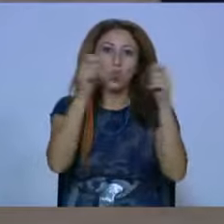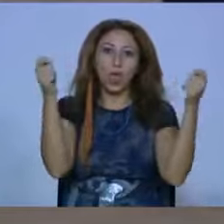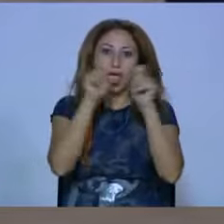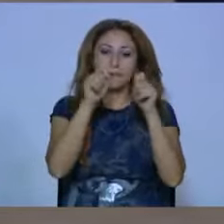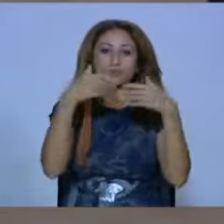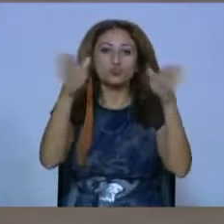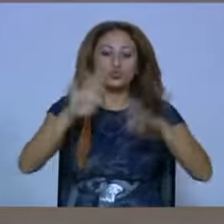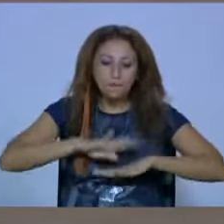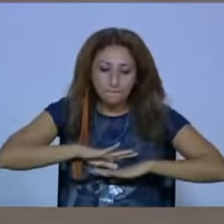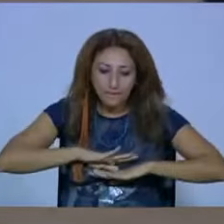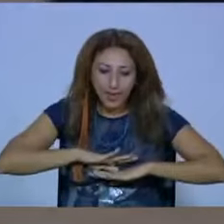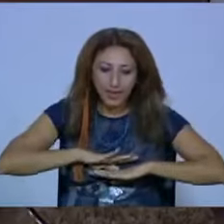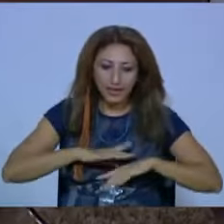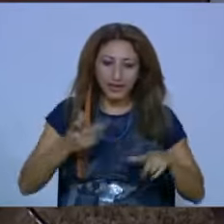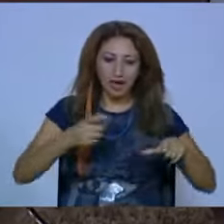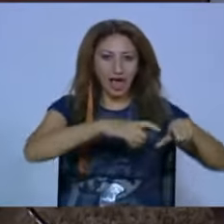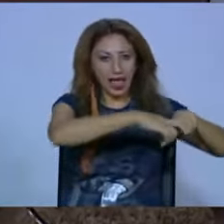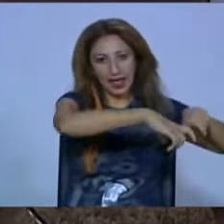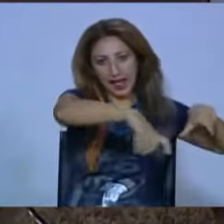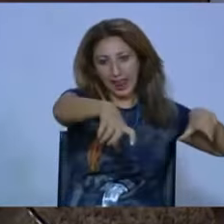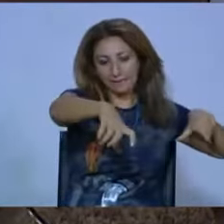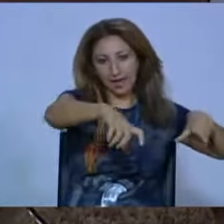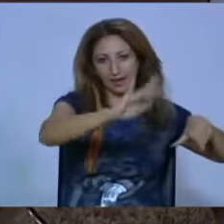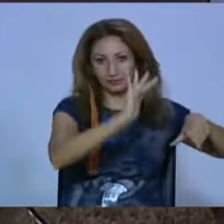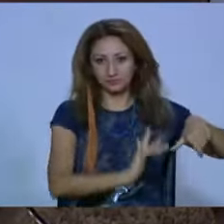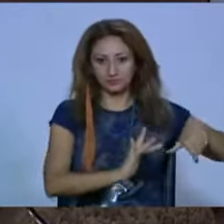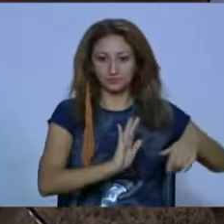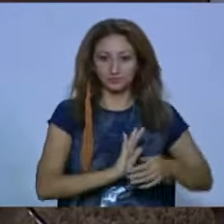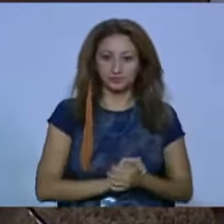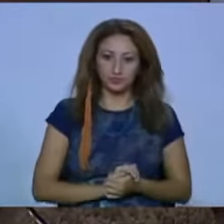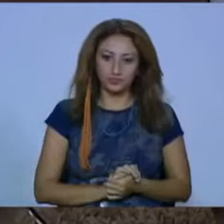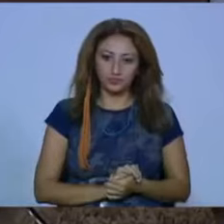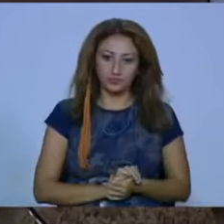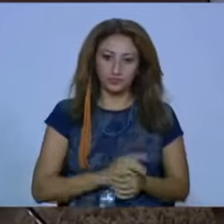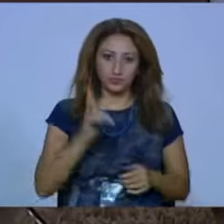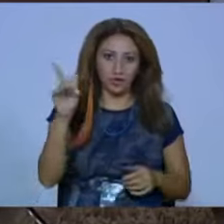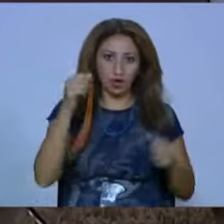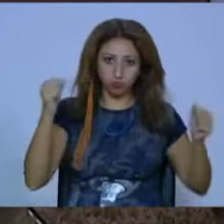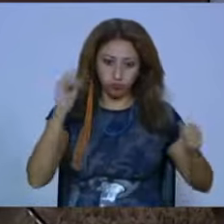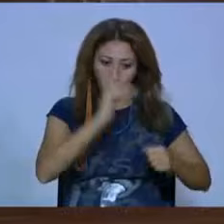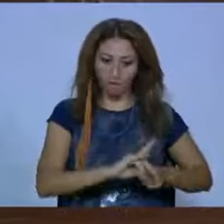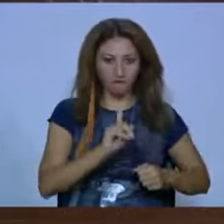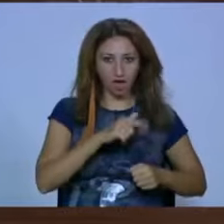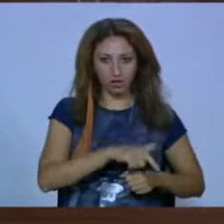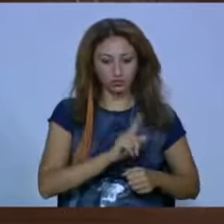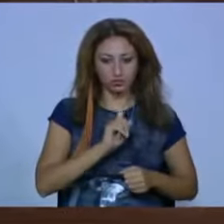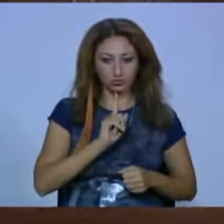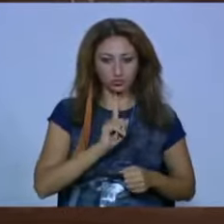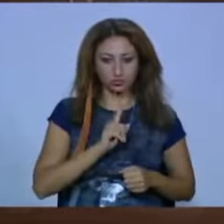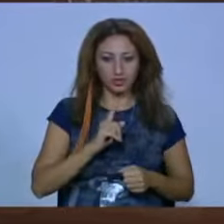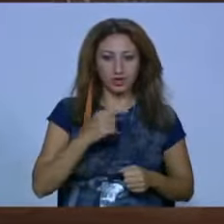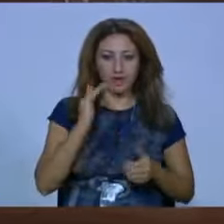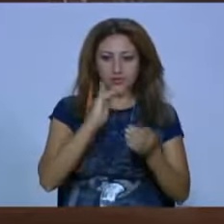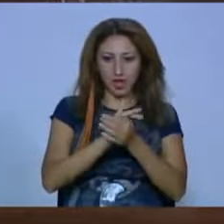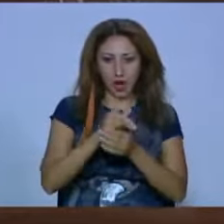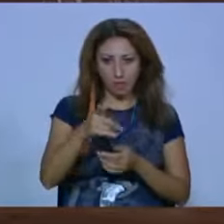وشباك وكنبه، والكنبه صغيره جدا، هو ما بيقعدش عليها خالص لان ما ينفعش هو يقعد عليها. اللي هنيدي نام عليها. هنيدي نام